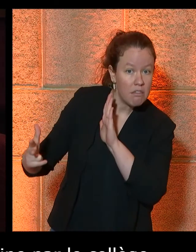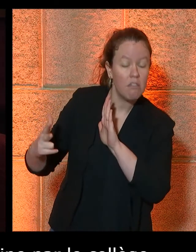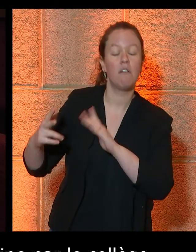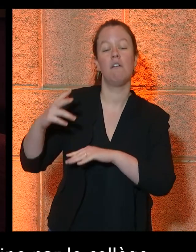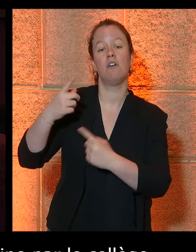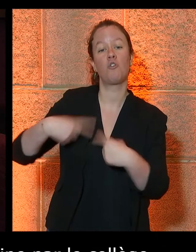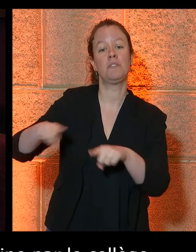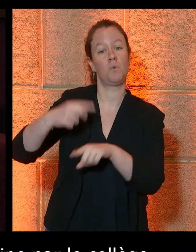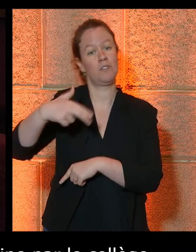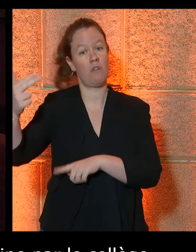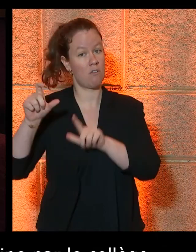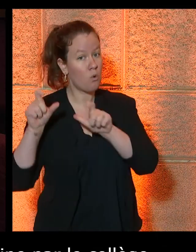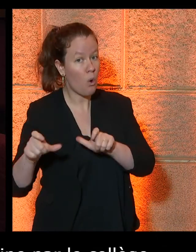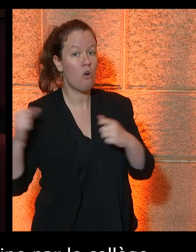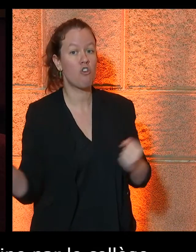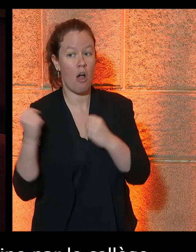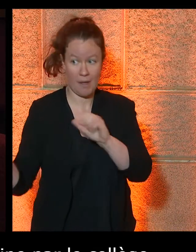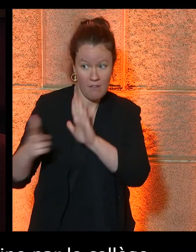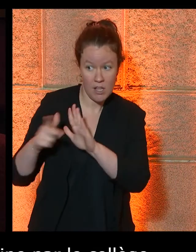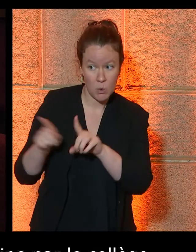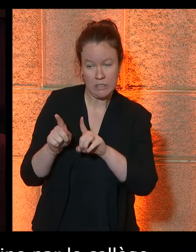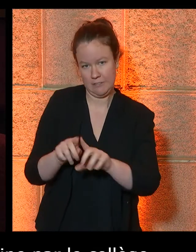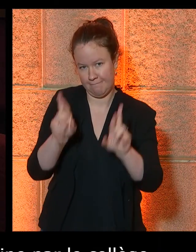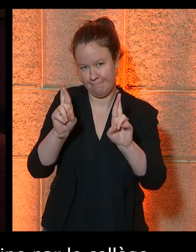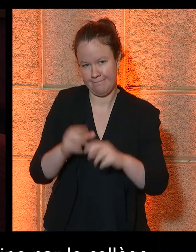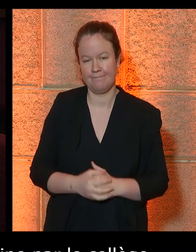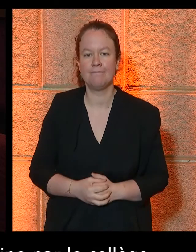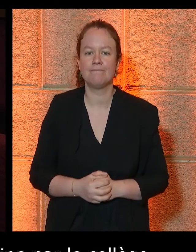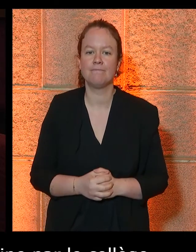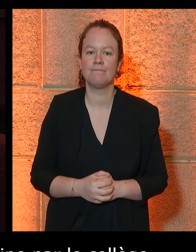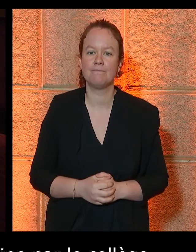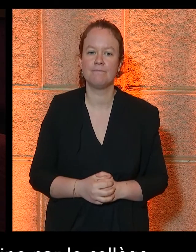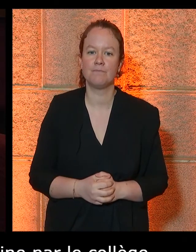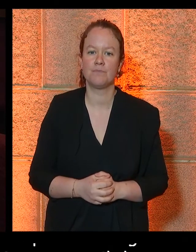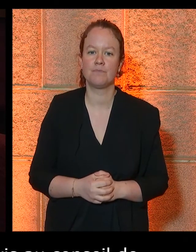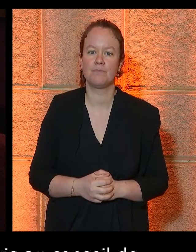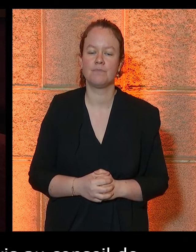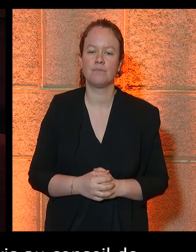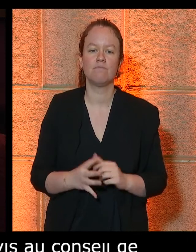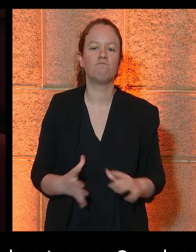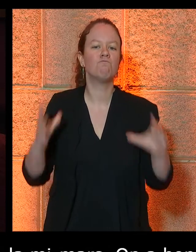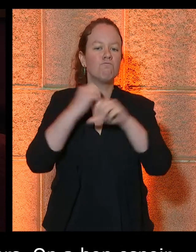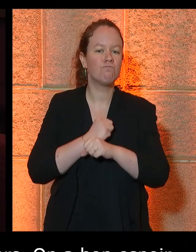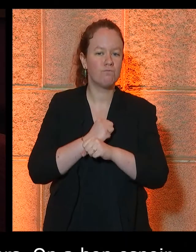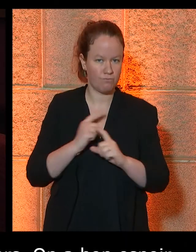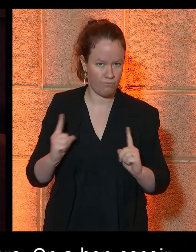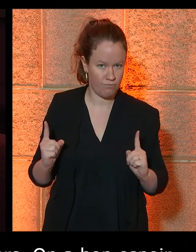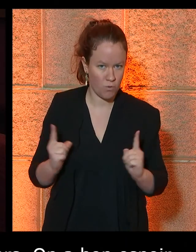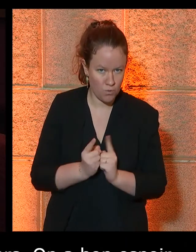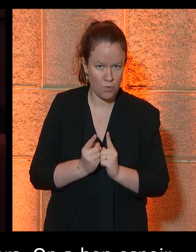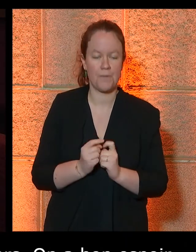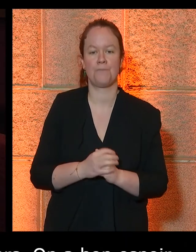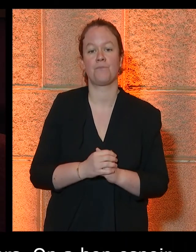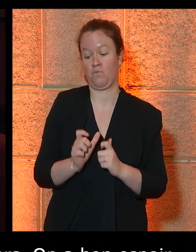de contrôle de la campagne électorale. Je terminerai brièvement sur les